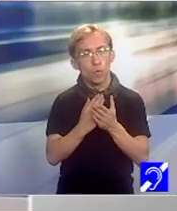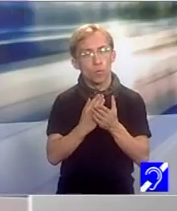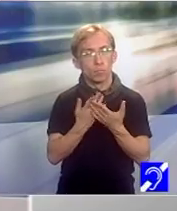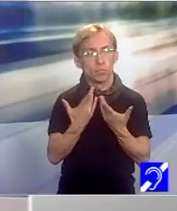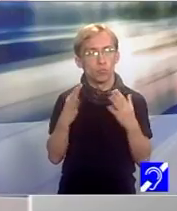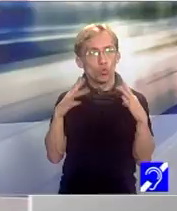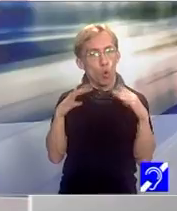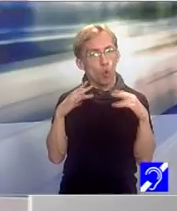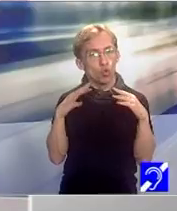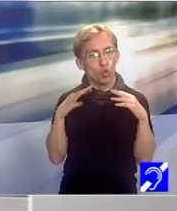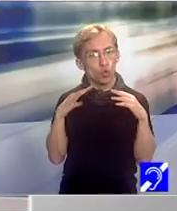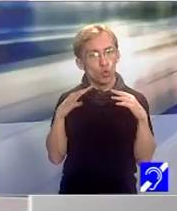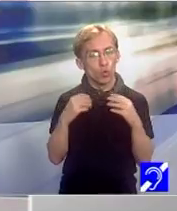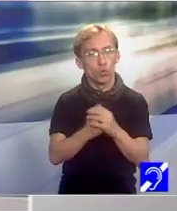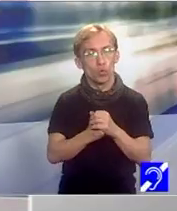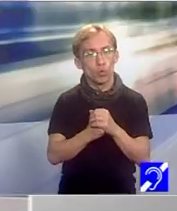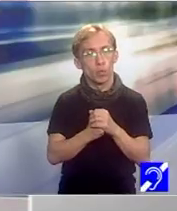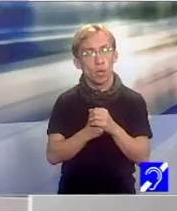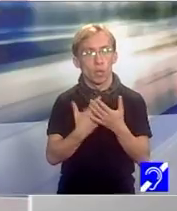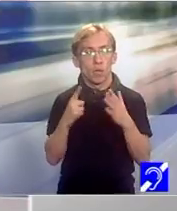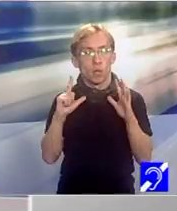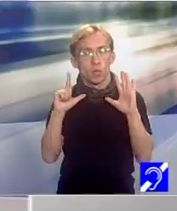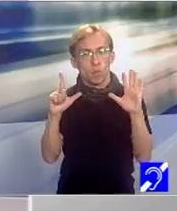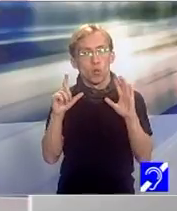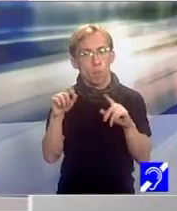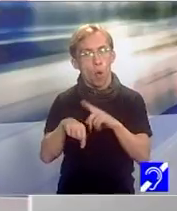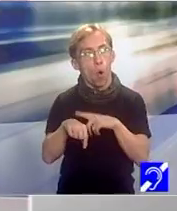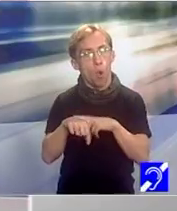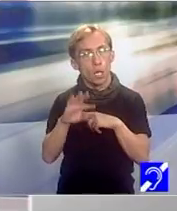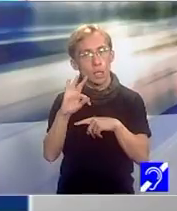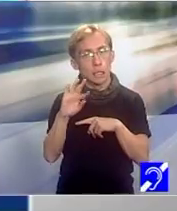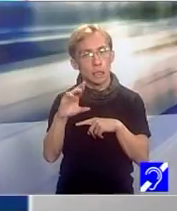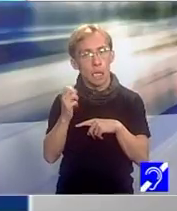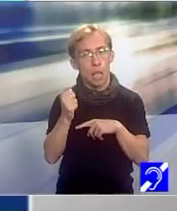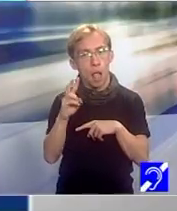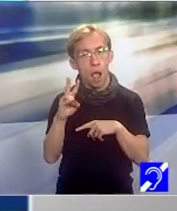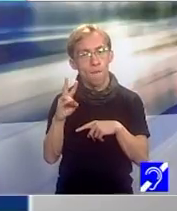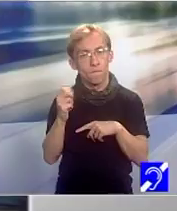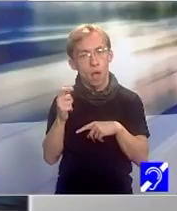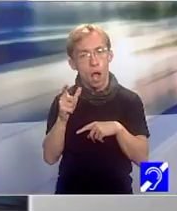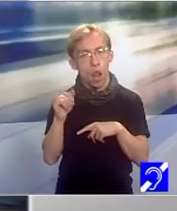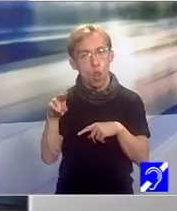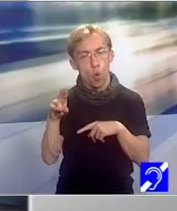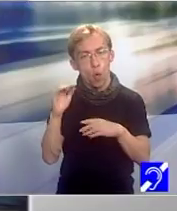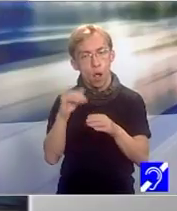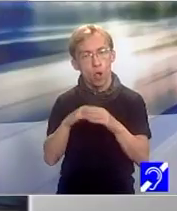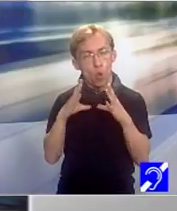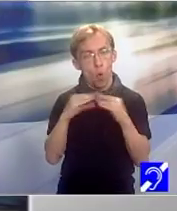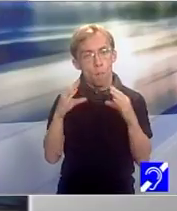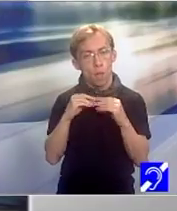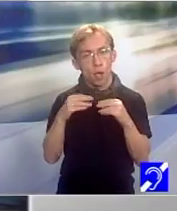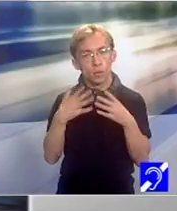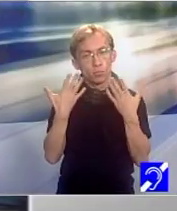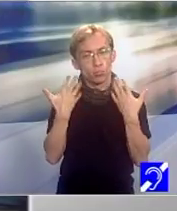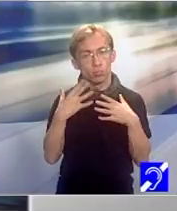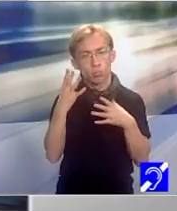concediu. Au fost 117 ore de travaliu. S-a întâmplat în România? În România am leșinat de durere de